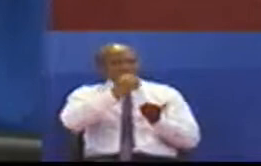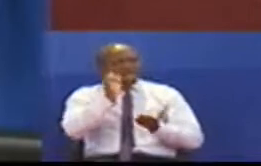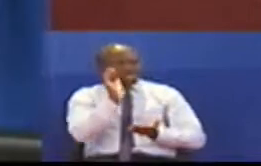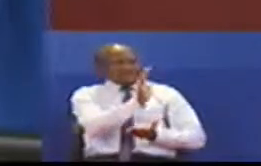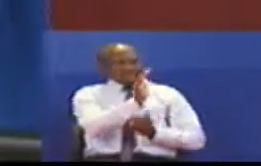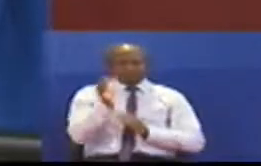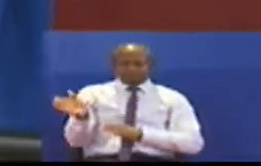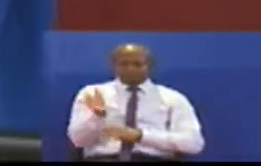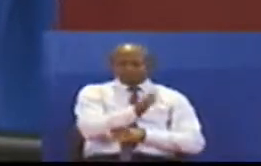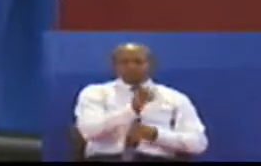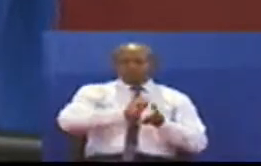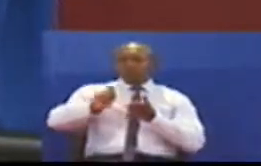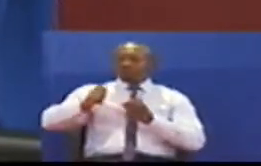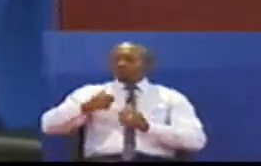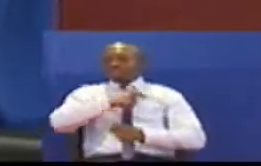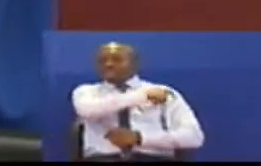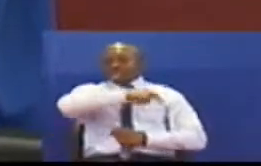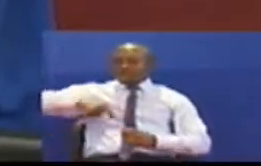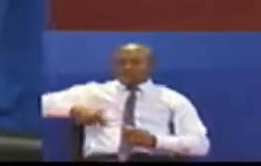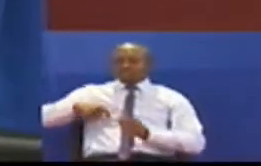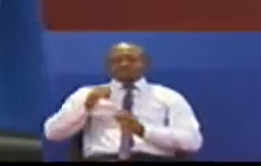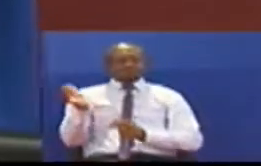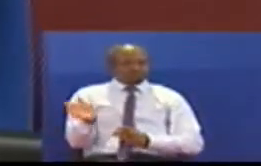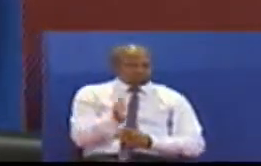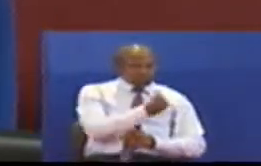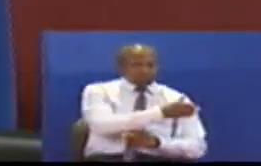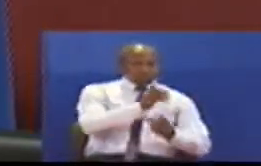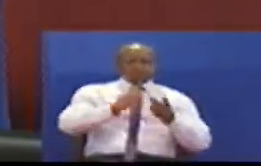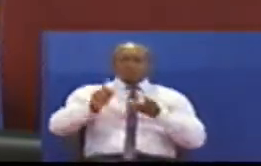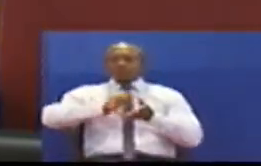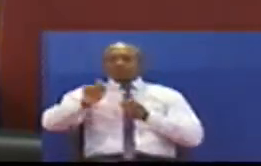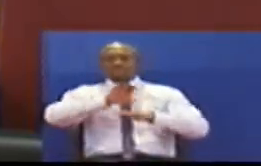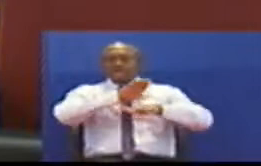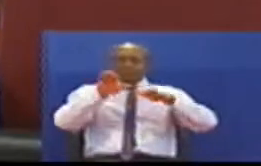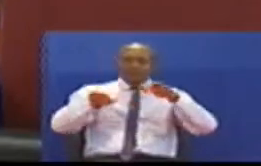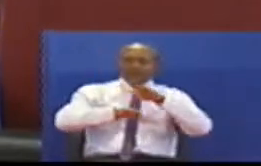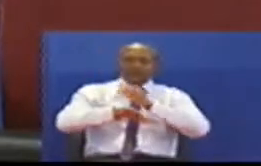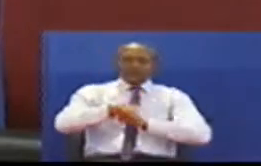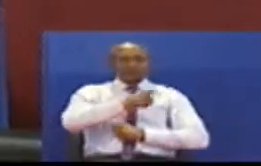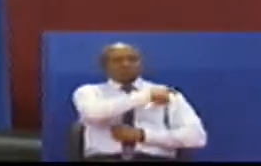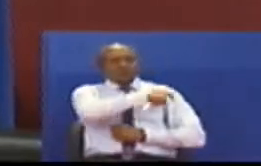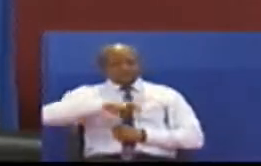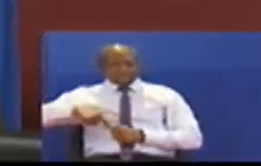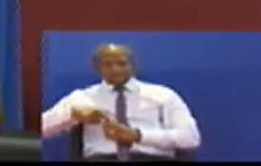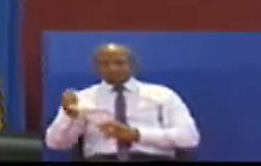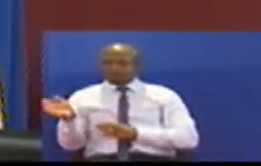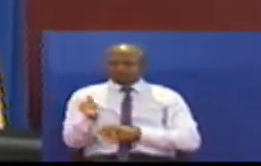inakuja ofisi ya rais, alafu inakuja ofisi ya makamu wa rais,